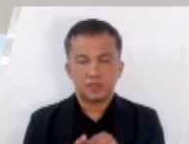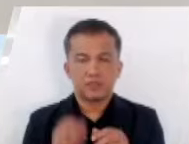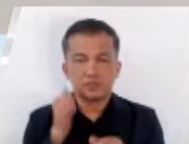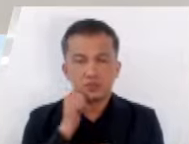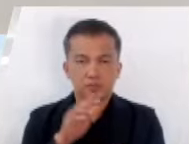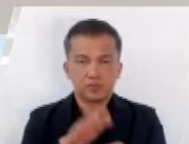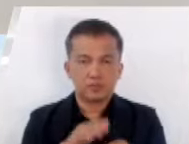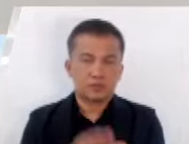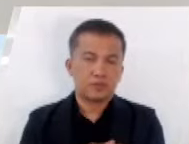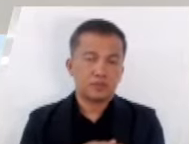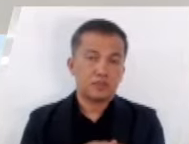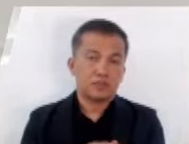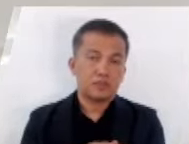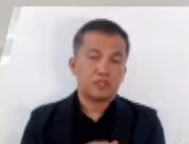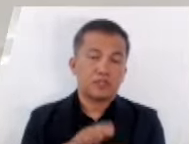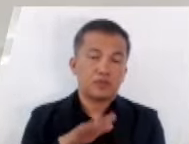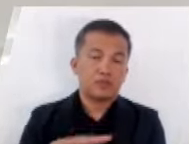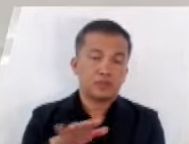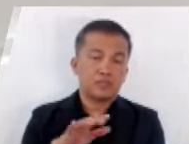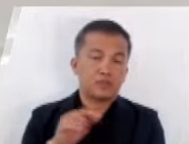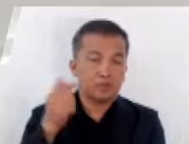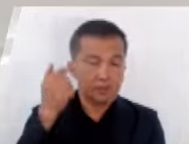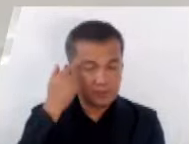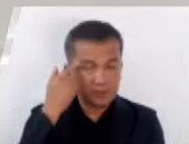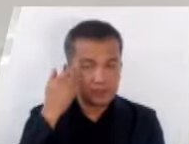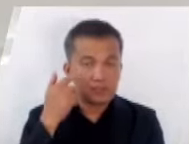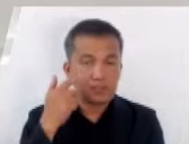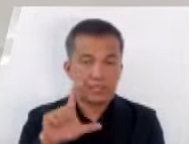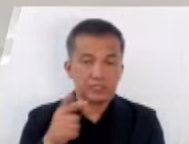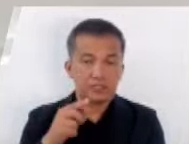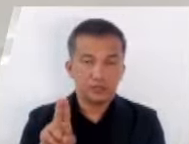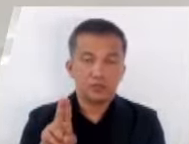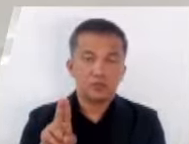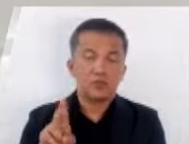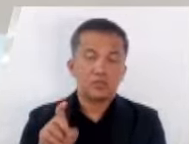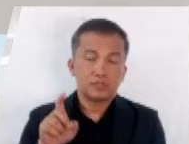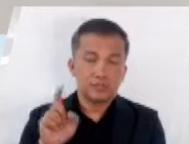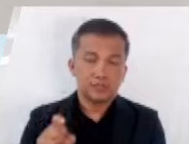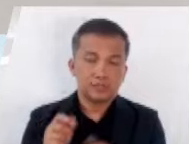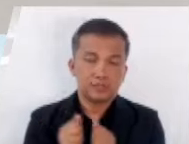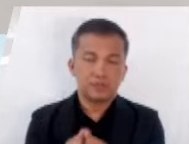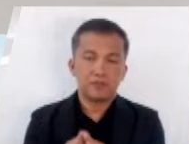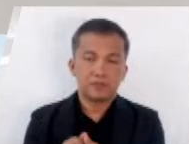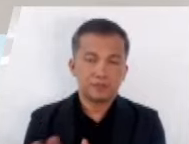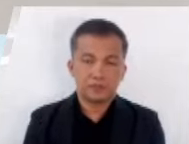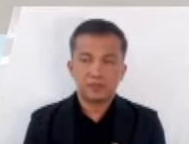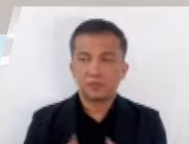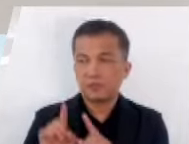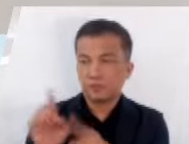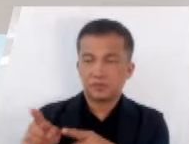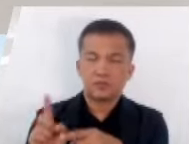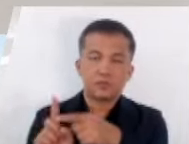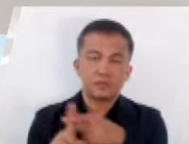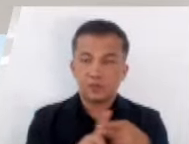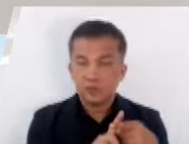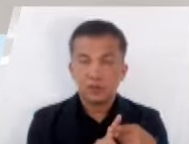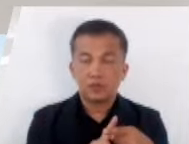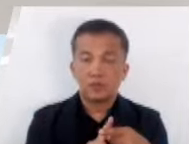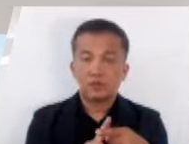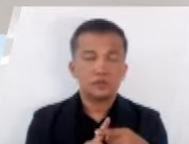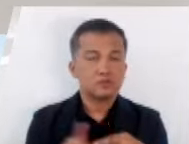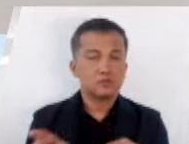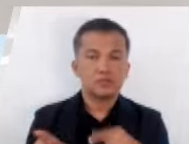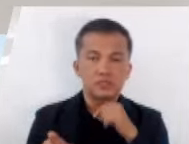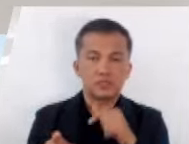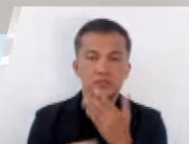local government unit na kasama dapat sa pinaplano ninyo ay yung ruta ninyo papunta sa sementeryo. Para hindi kayo maabala,